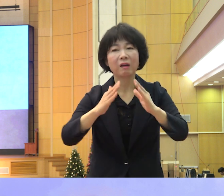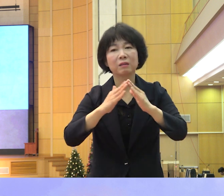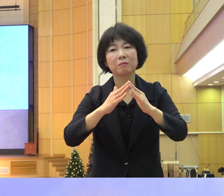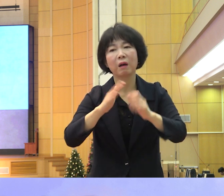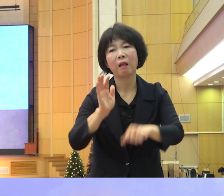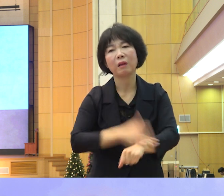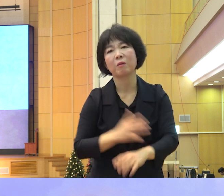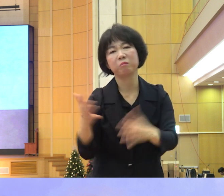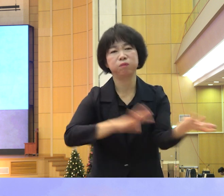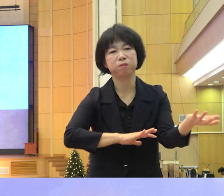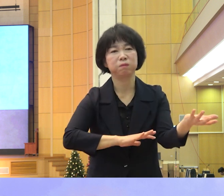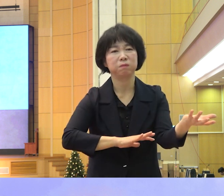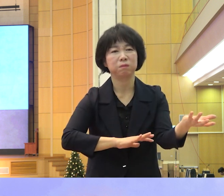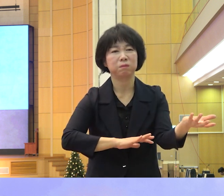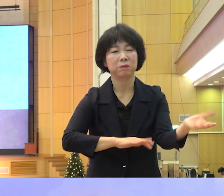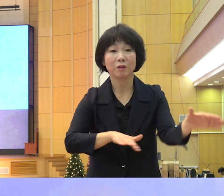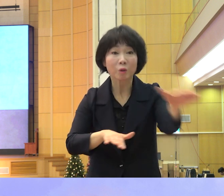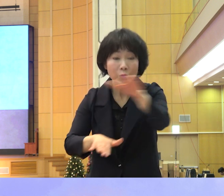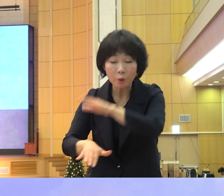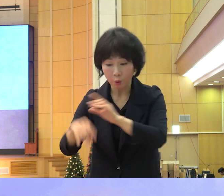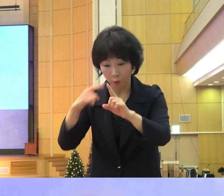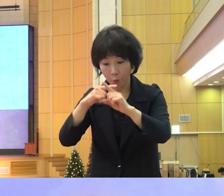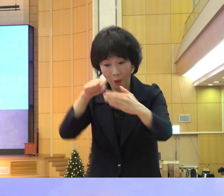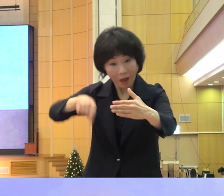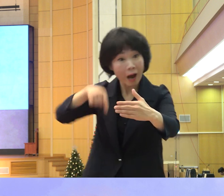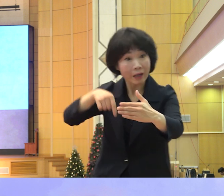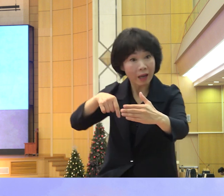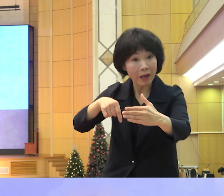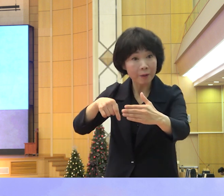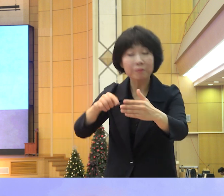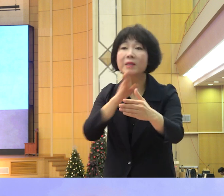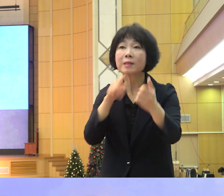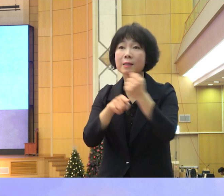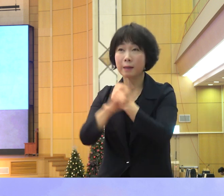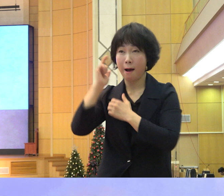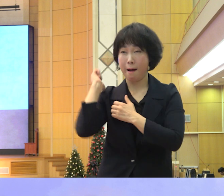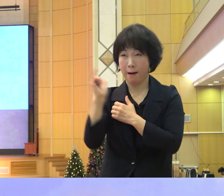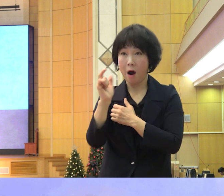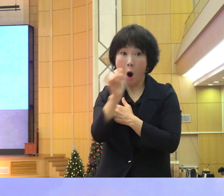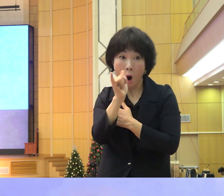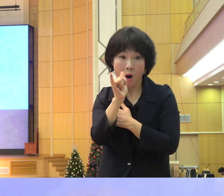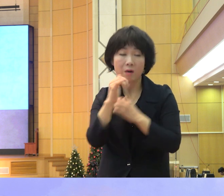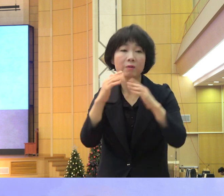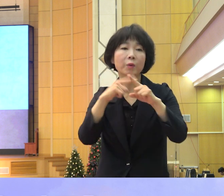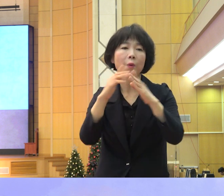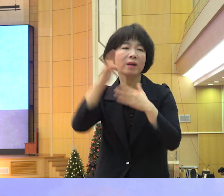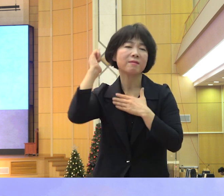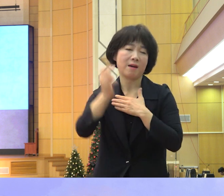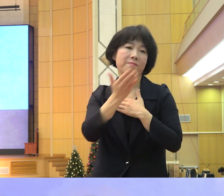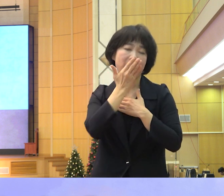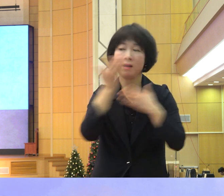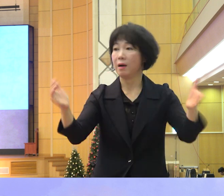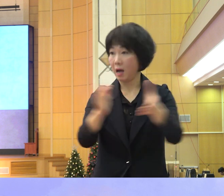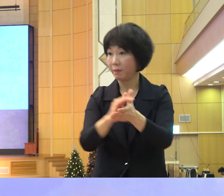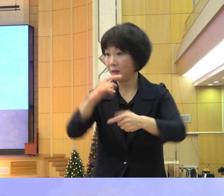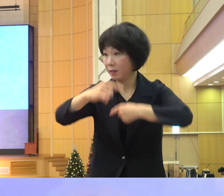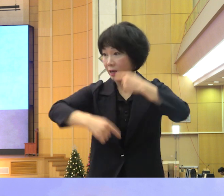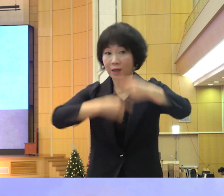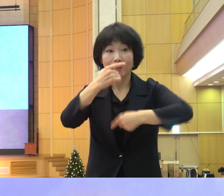교회는 진리가 있는 교회가 든든히 서 있는 교회란 말이야. 할렐루야. 따라합시다.